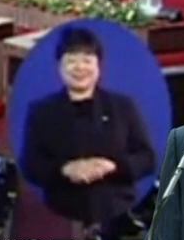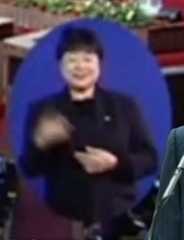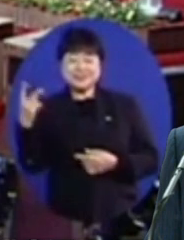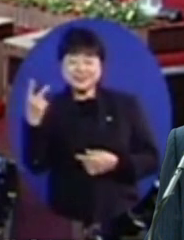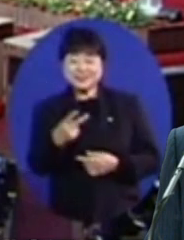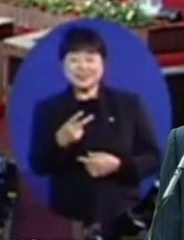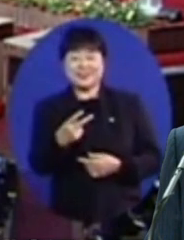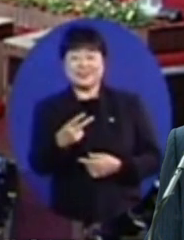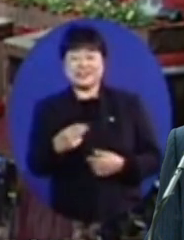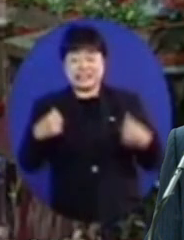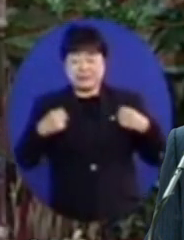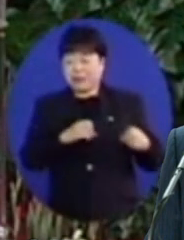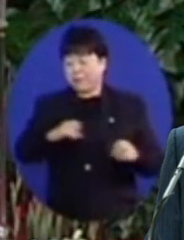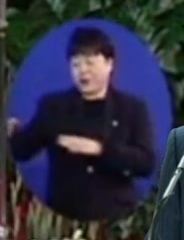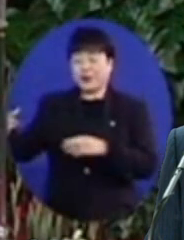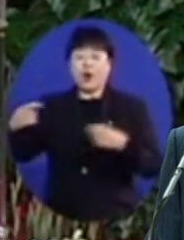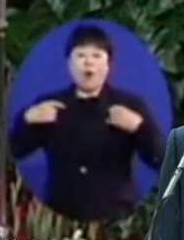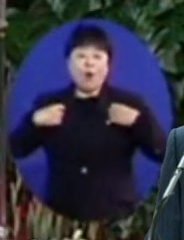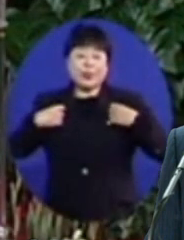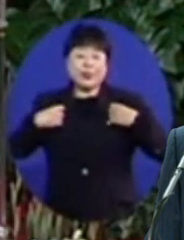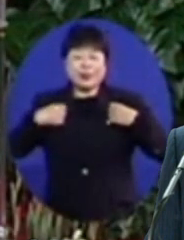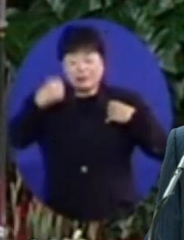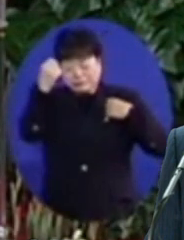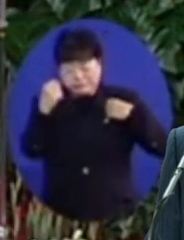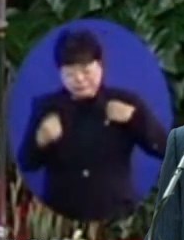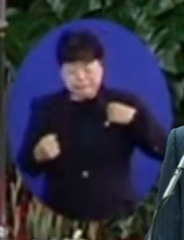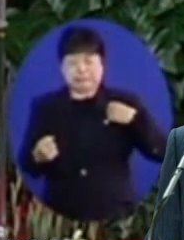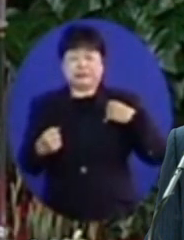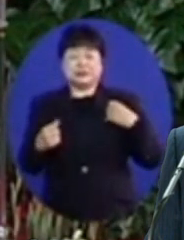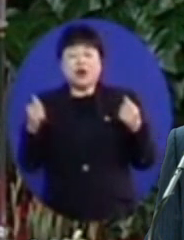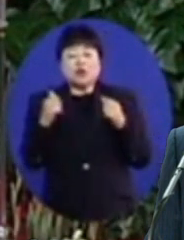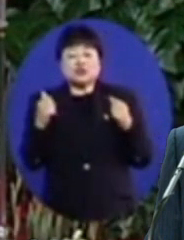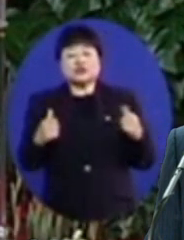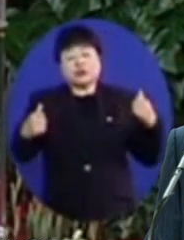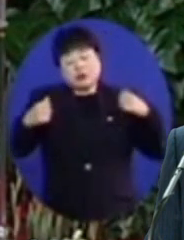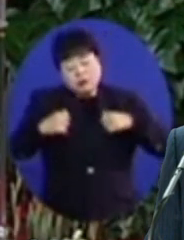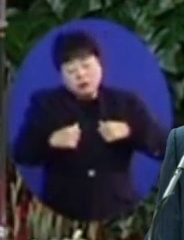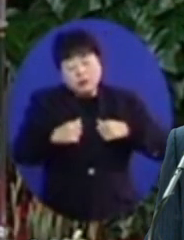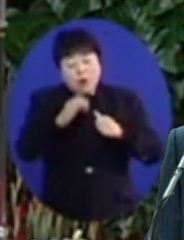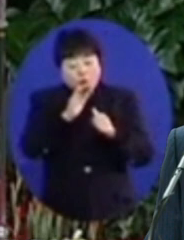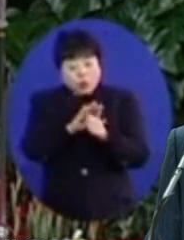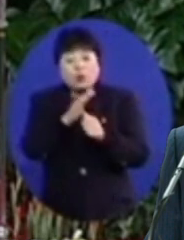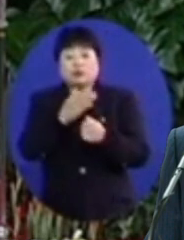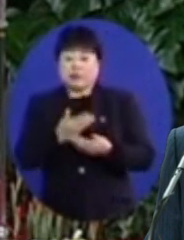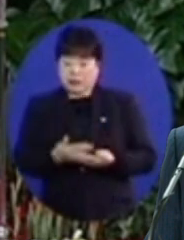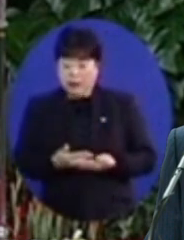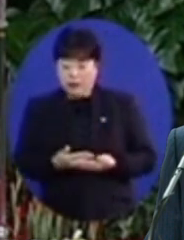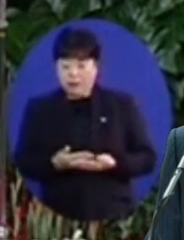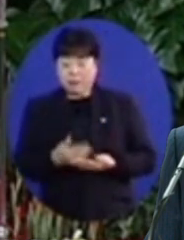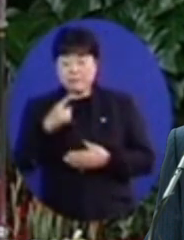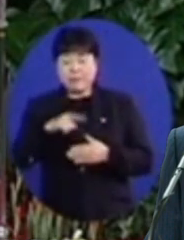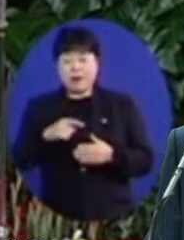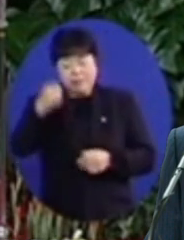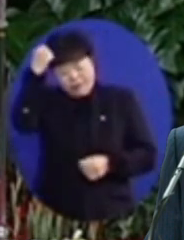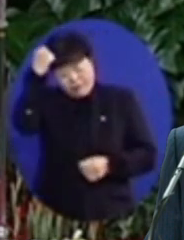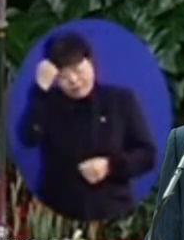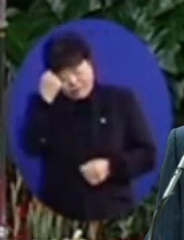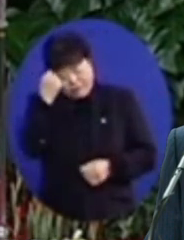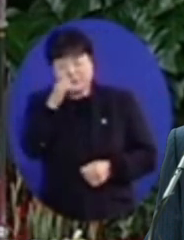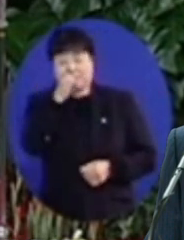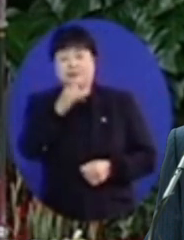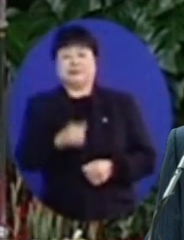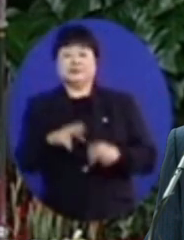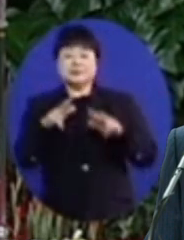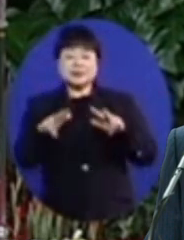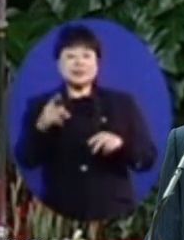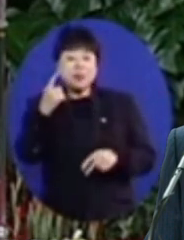그들이 입대가 내버린 의복 추울 때 그것이 얼마나 도움이 되는지 몰라요 그것이 마음에 잊지 못했습니다